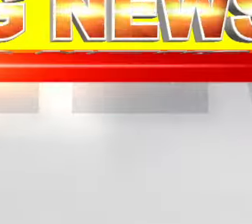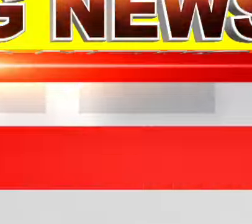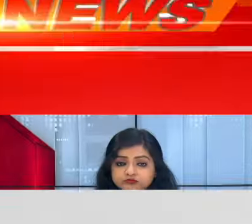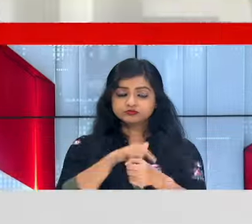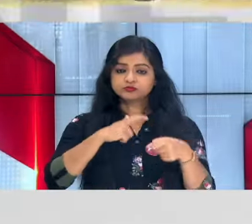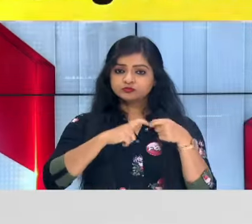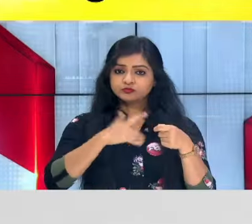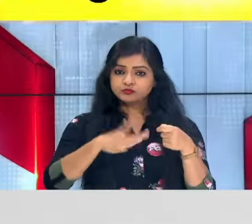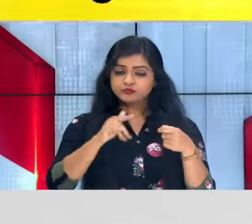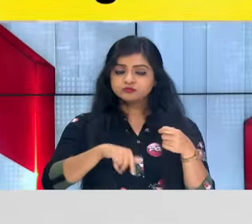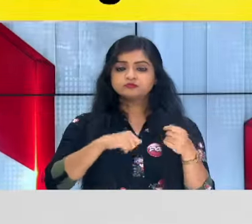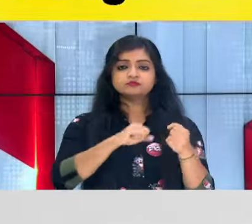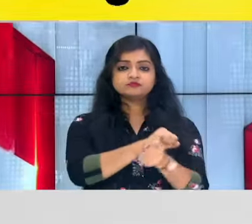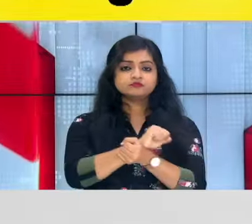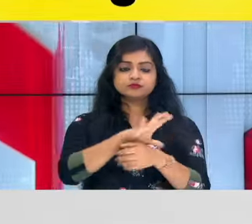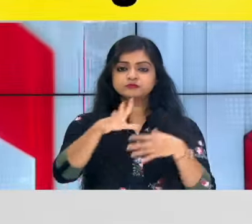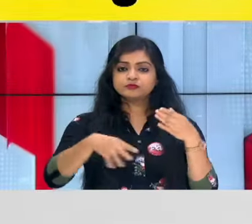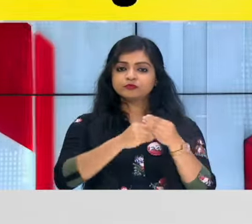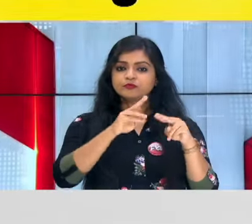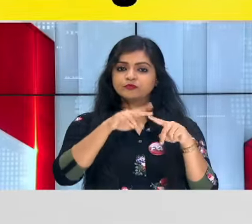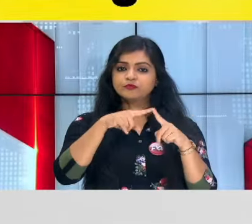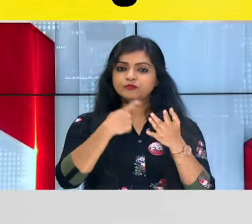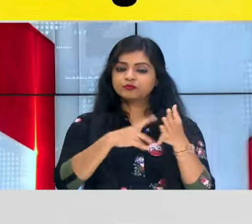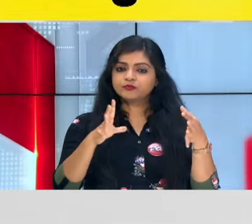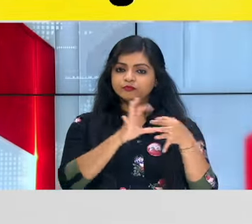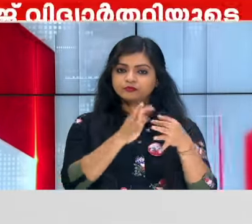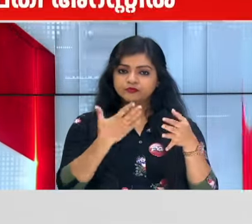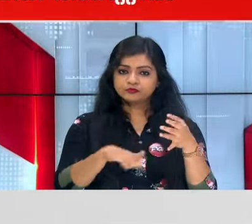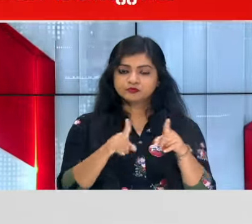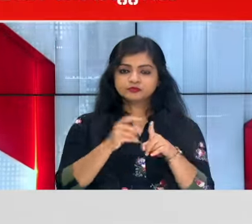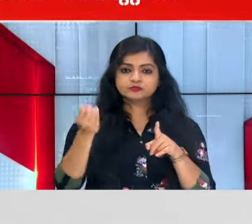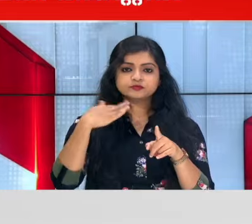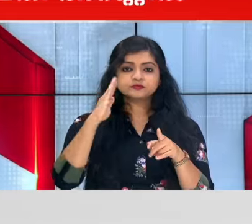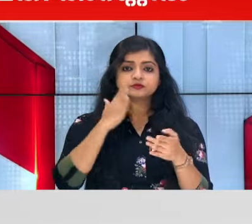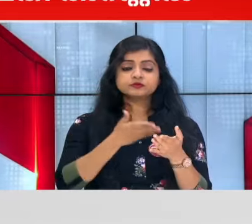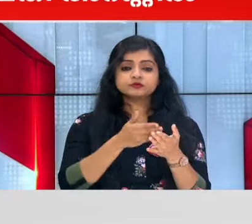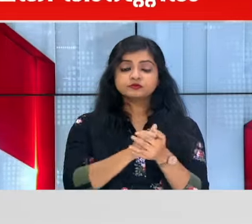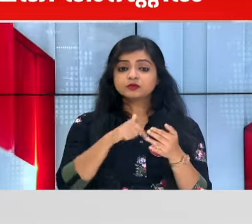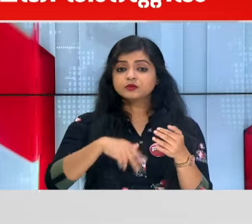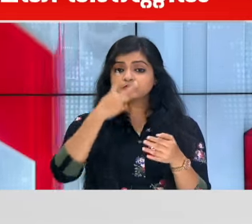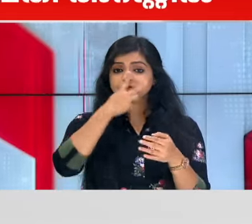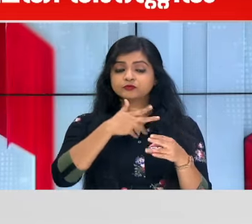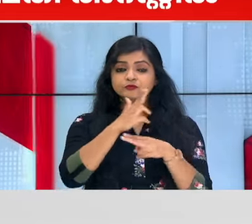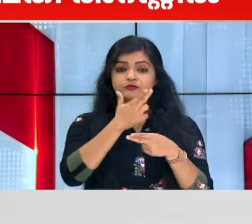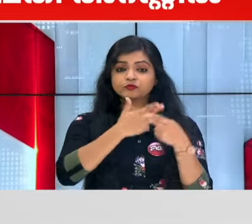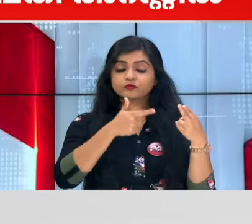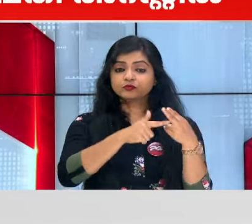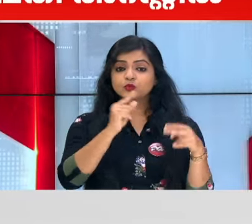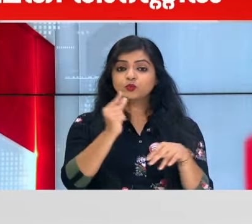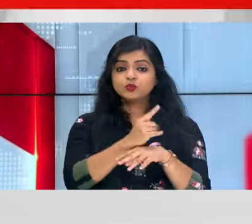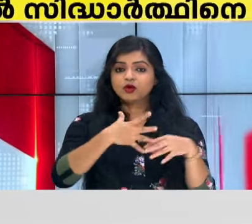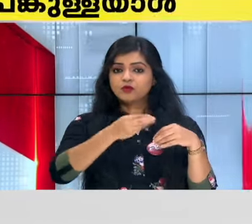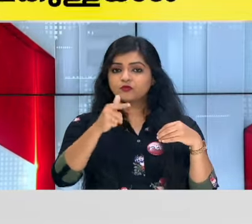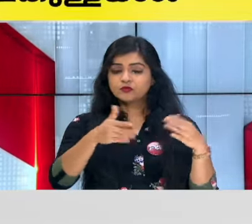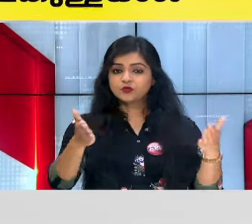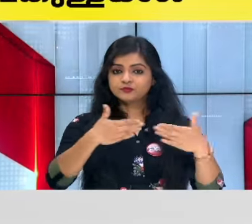അറസ്റ്റ് രേഖപ്പെടുത്തിയിരിക്കുന്നു എന്നതാണ് ഏറ്റവും പുതുതായി നമുക്ക് ലഭിക്കുന്ന വിവരം. മാത്രമല്ല, ഇപ്പോൾ നമുക്ക് മുന്നിൽ കാണുന്നത് സർവകലാശാലയ്ക്ക് മുന്നിലുള്ള